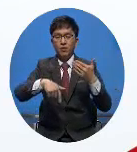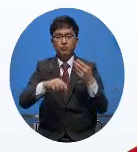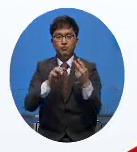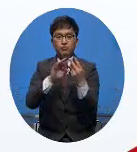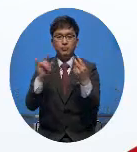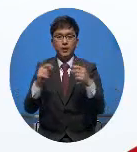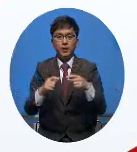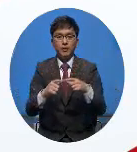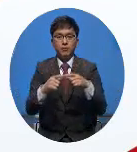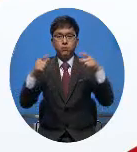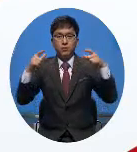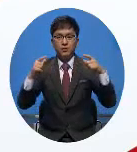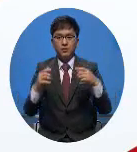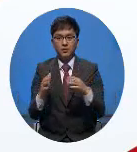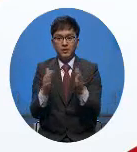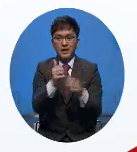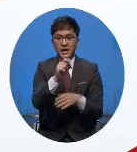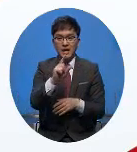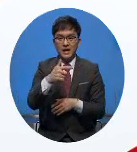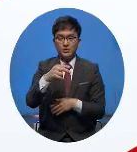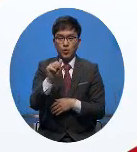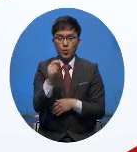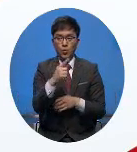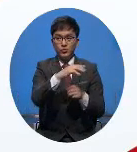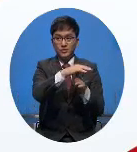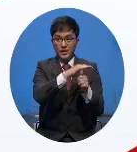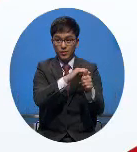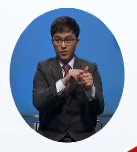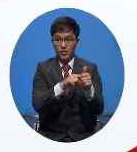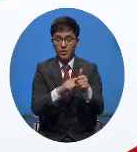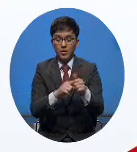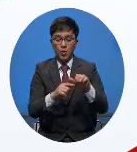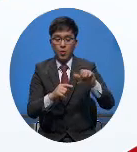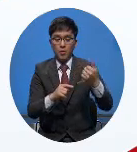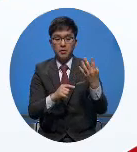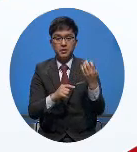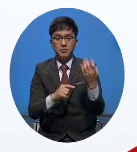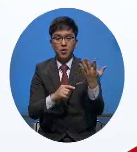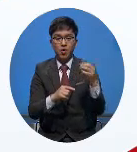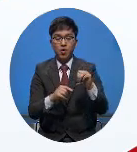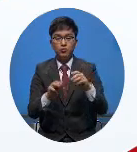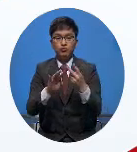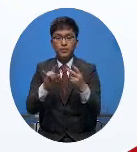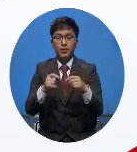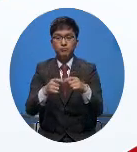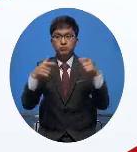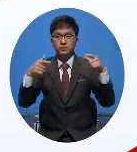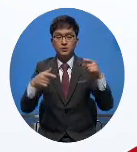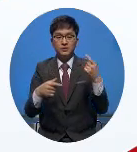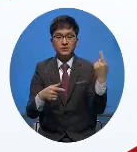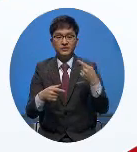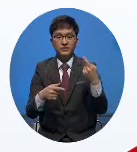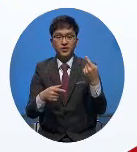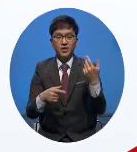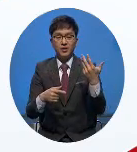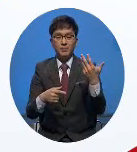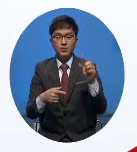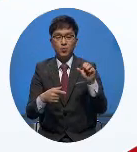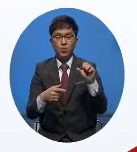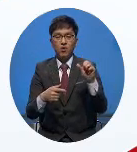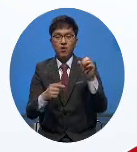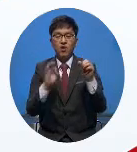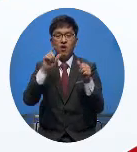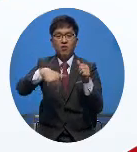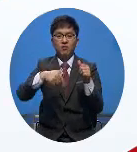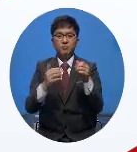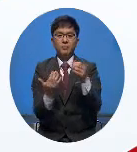뛰어 올랐습니다. 한성호 FNC 엔터테인먼트 대표의 주식 평가액도 2배가량 늘어나 엔터테인먼트 업계 세 번째